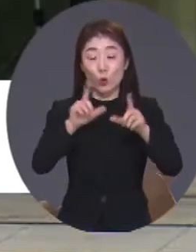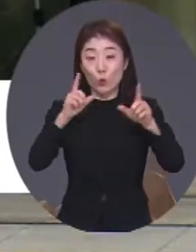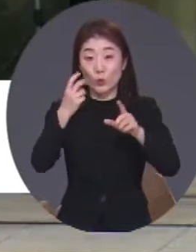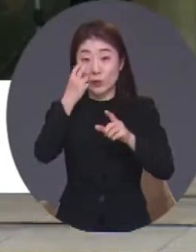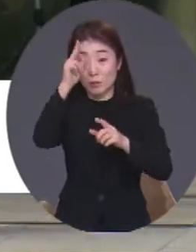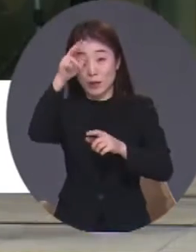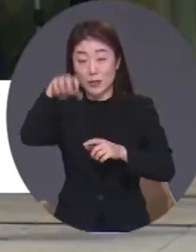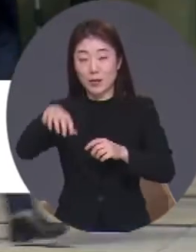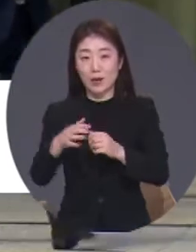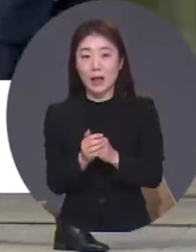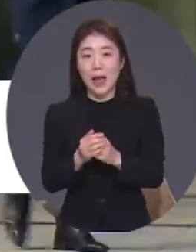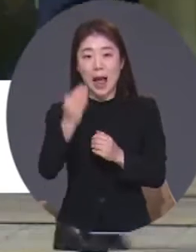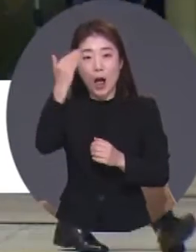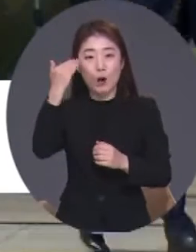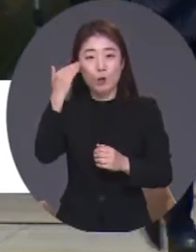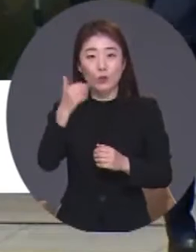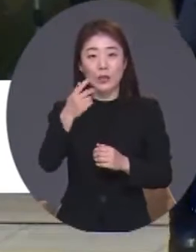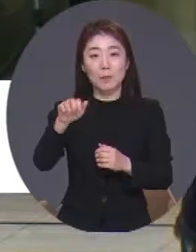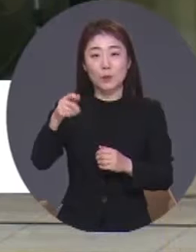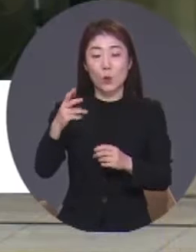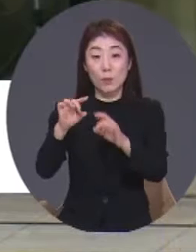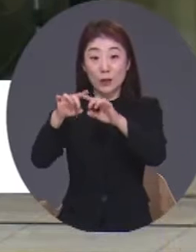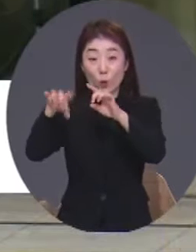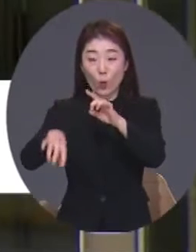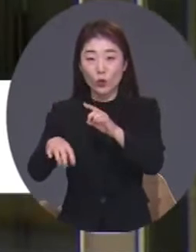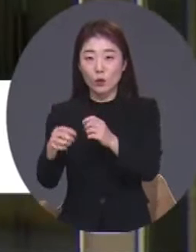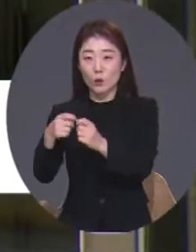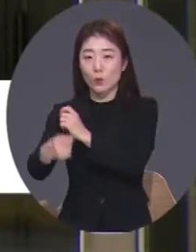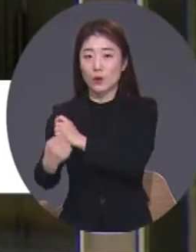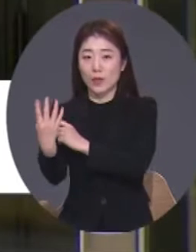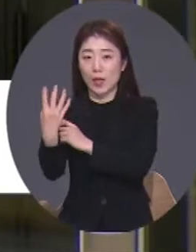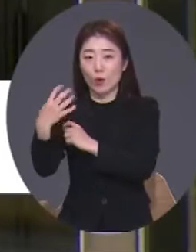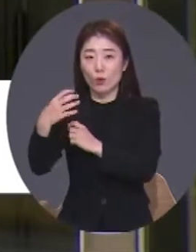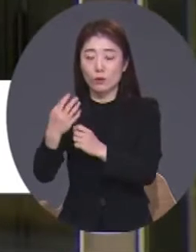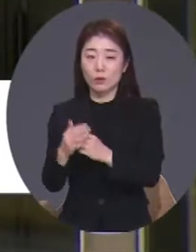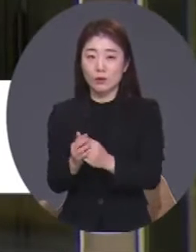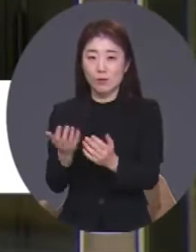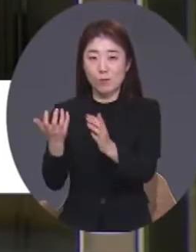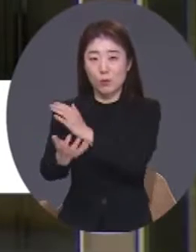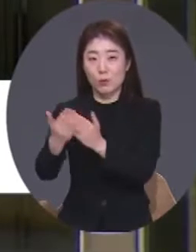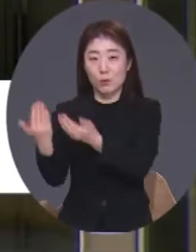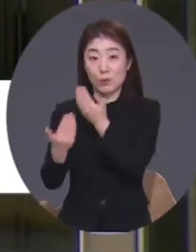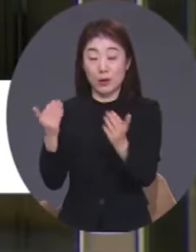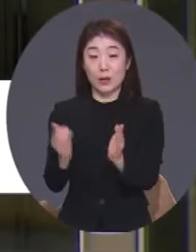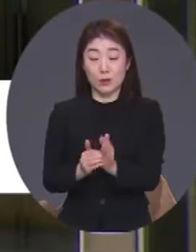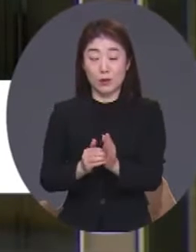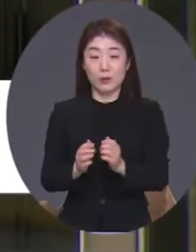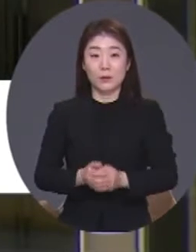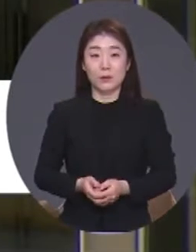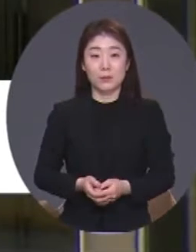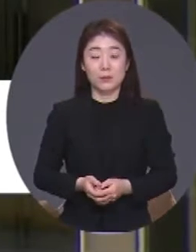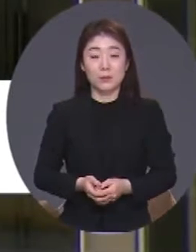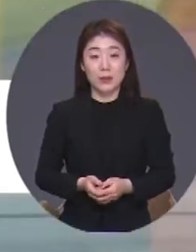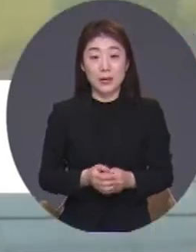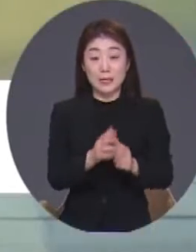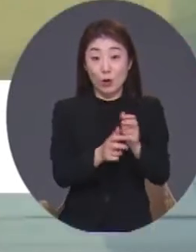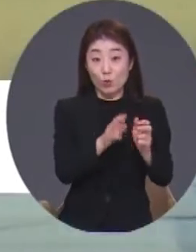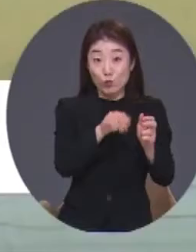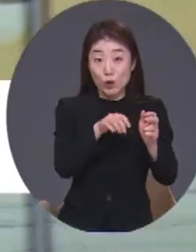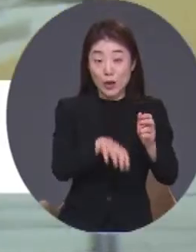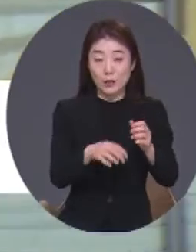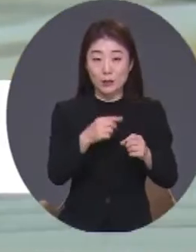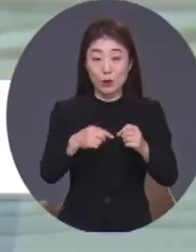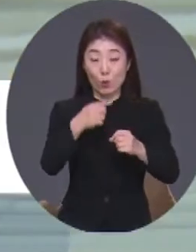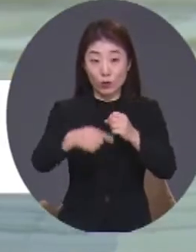발전 진주 분서 를 비롯해 발전 샵에서 내 곳을 압수수색했습니다 이번 압수수색은 산업부가 8